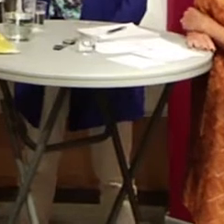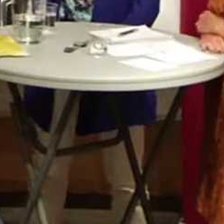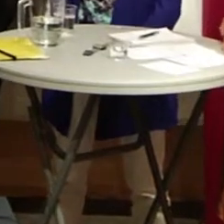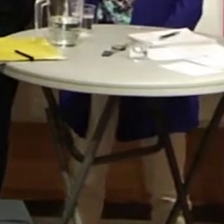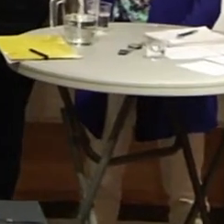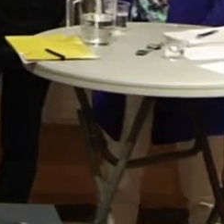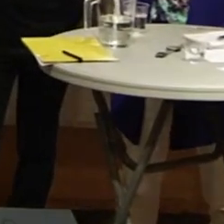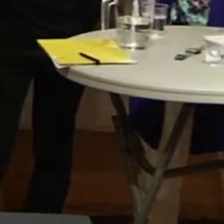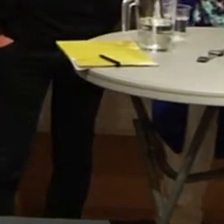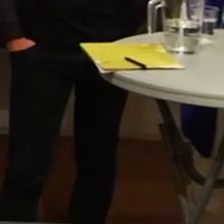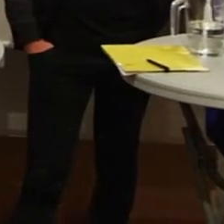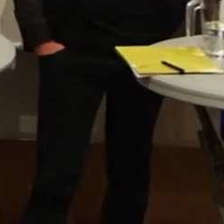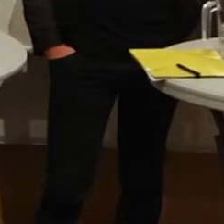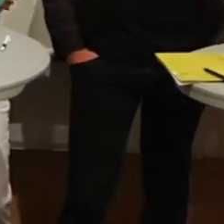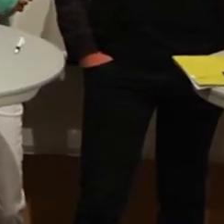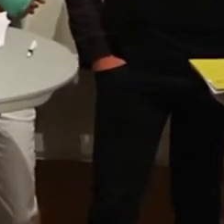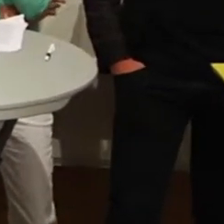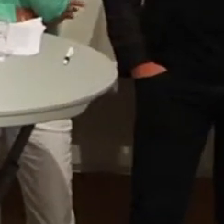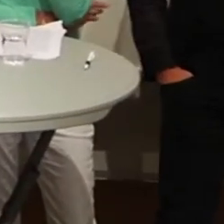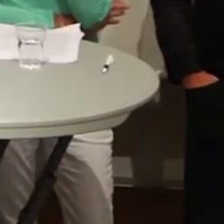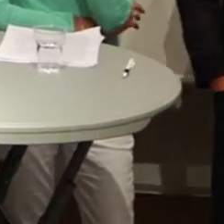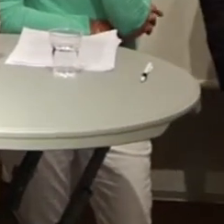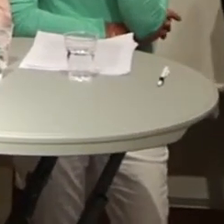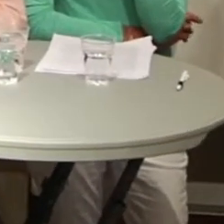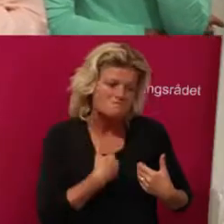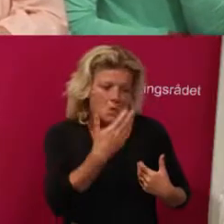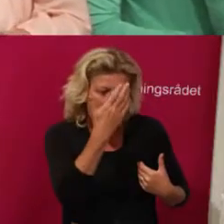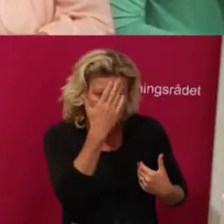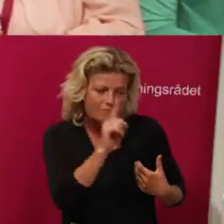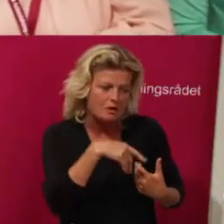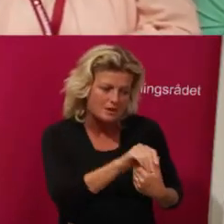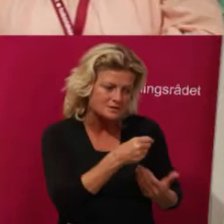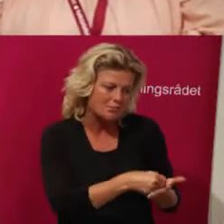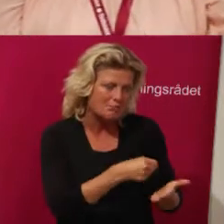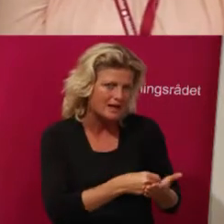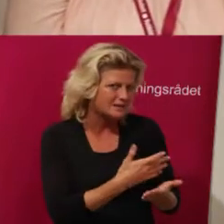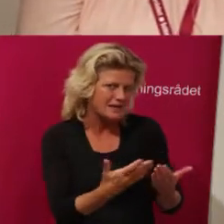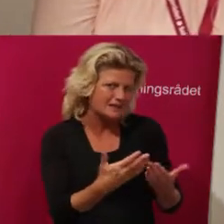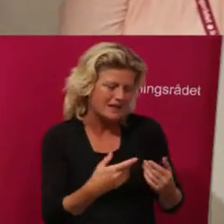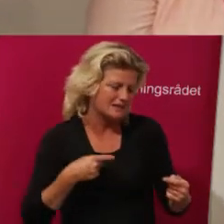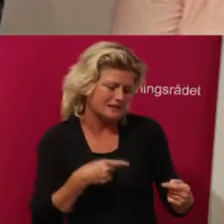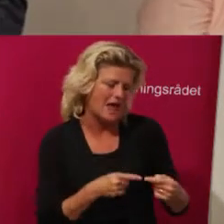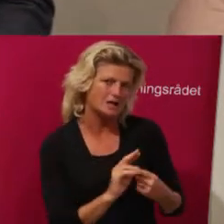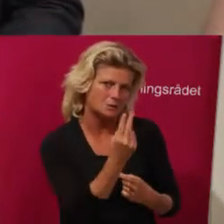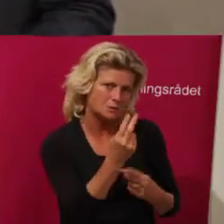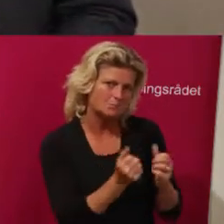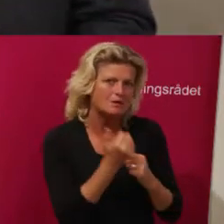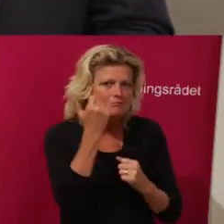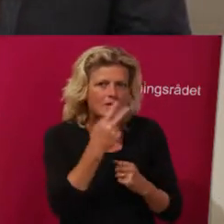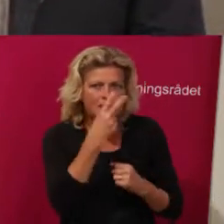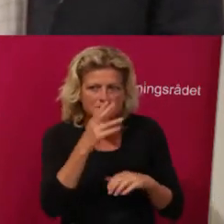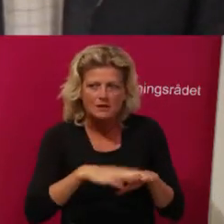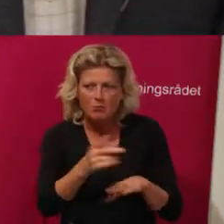styra kulturpolitik och sina bidrag mera, det tror jag är en trend. Det ser man igenom andra kulturpolitiska områden och det är ju